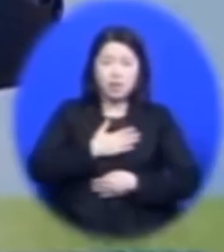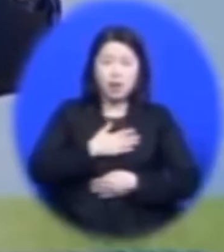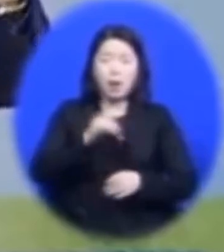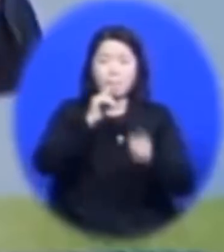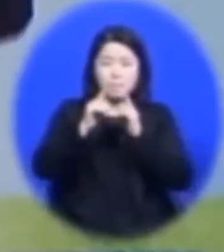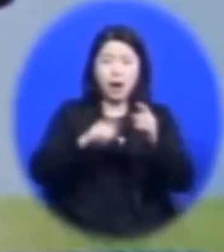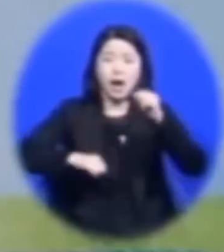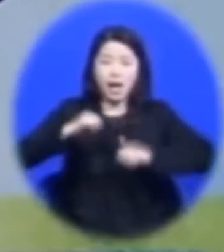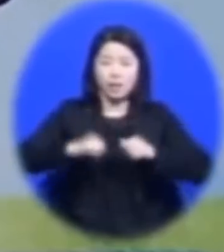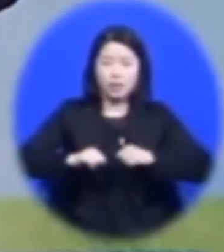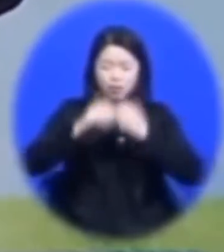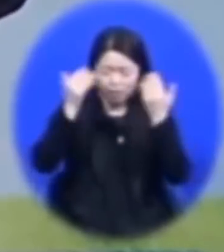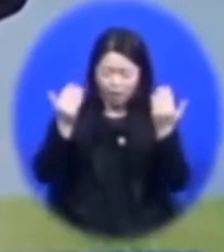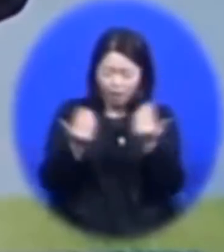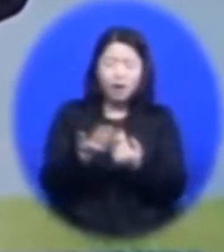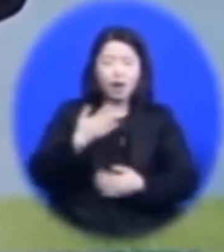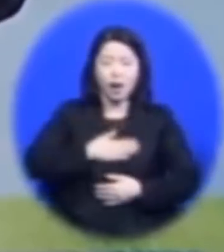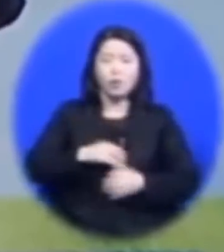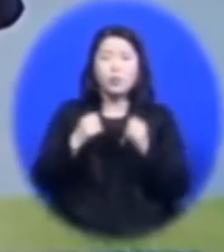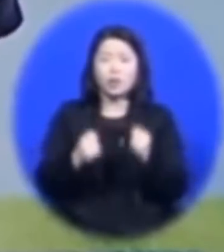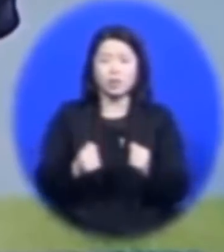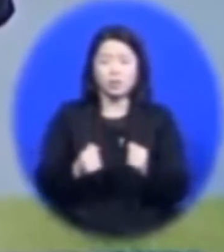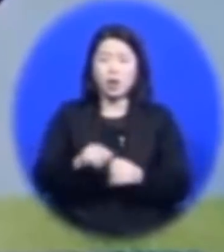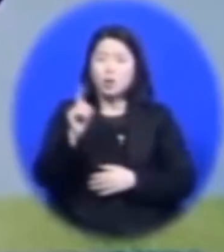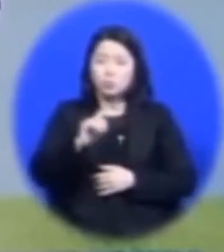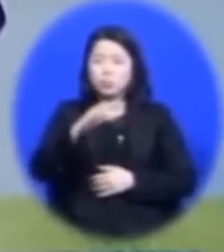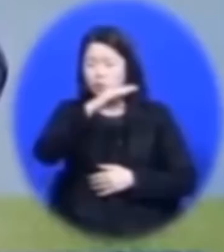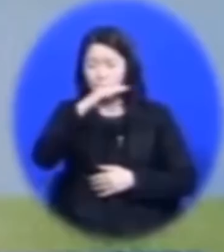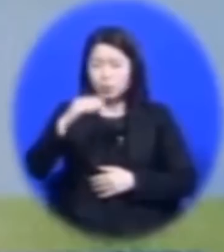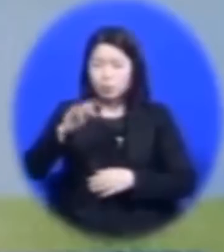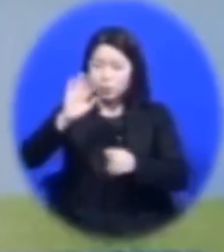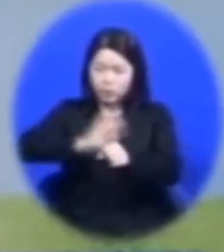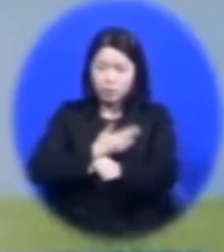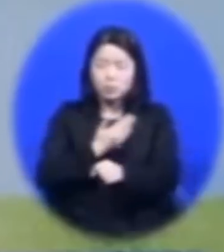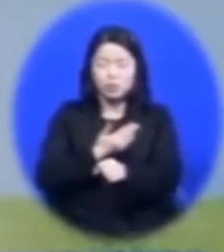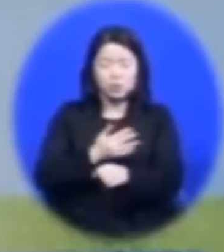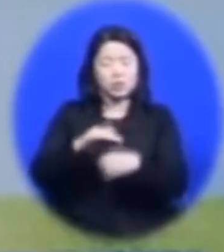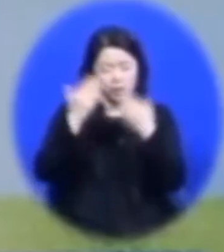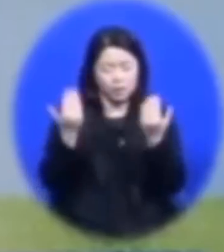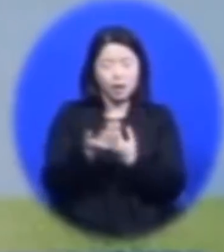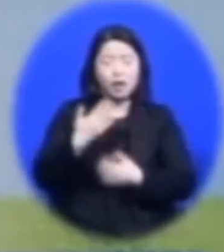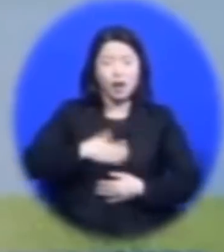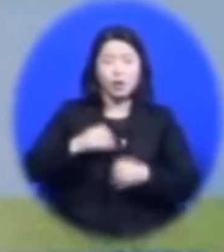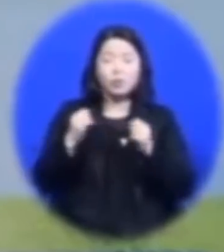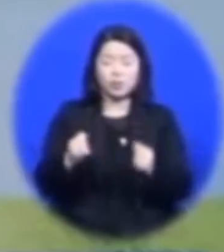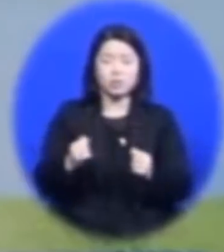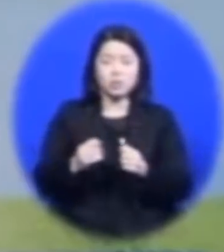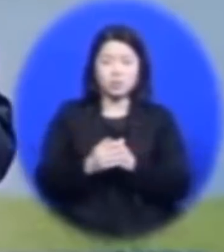말과 행동을 다 알고 겠어요 무엇이 옳은지 그런지도 다 알고 계십니다